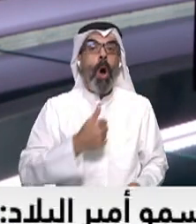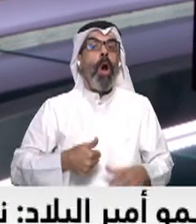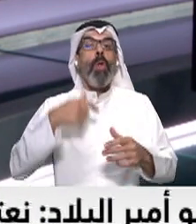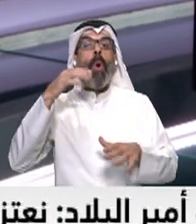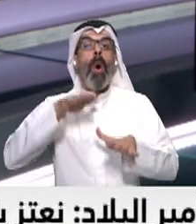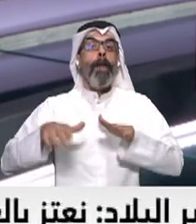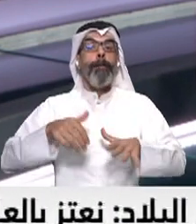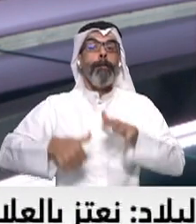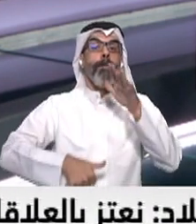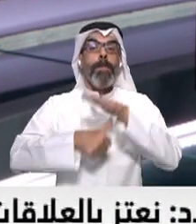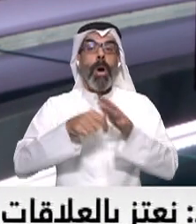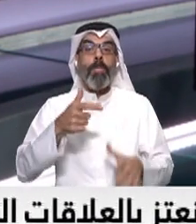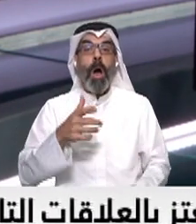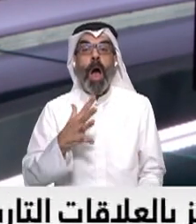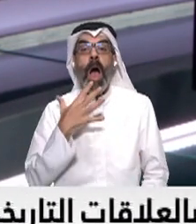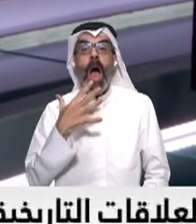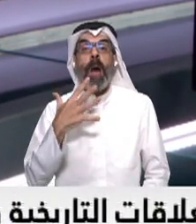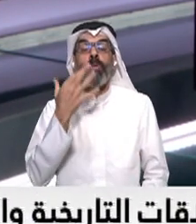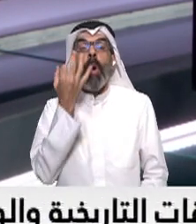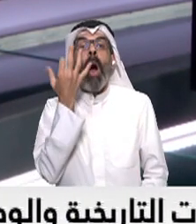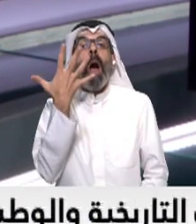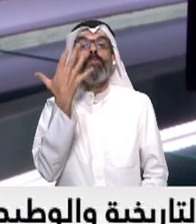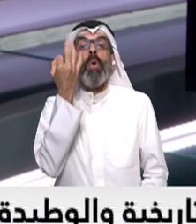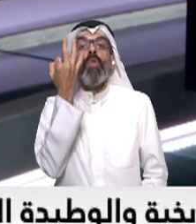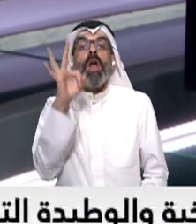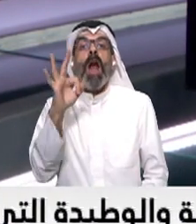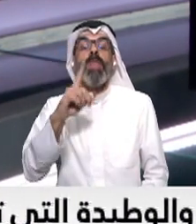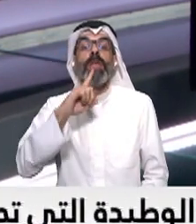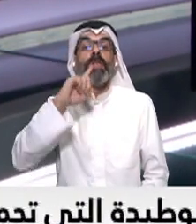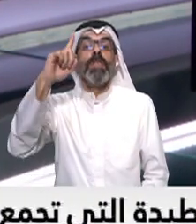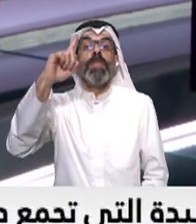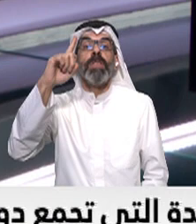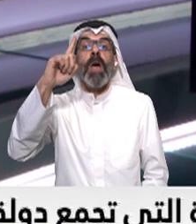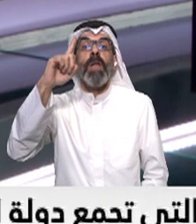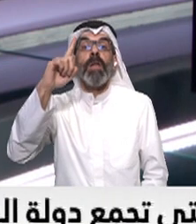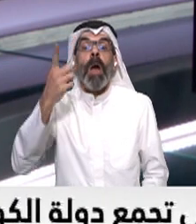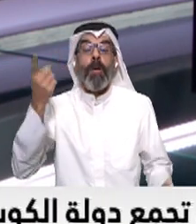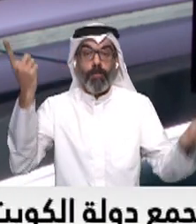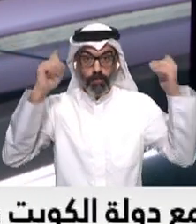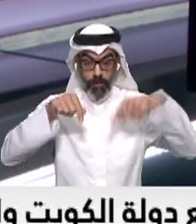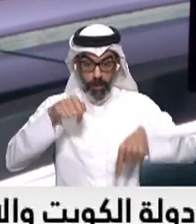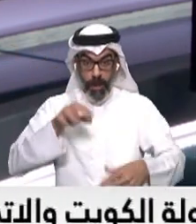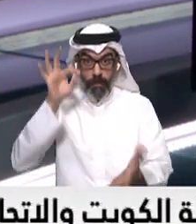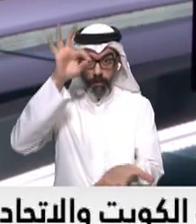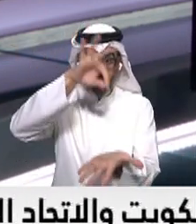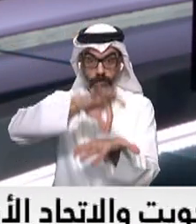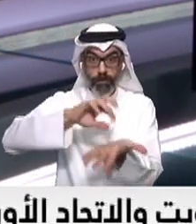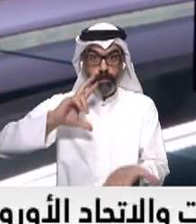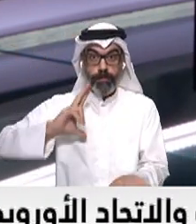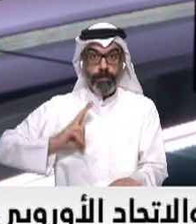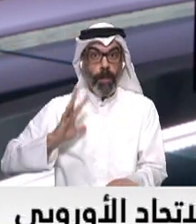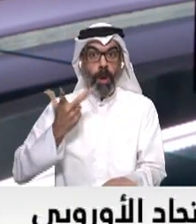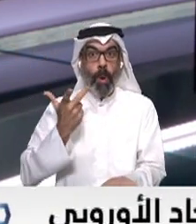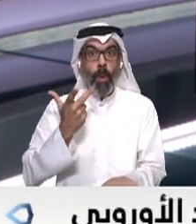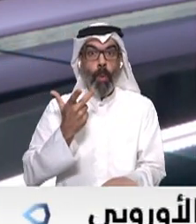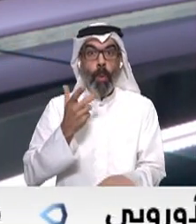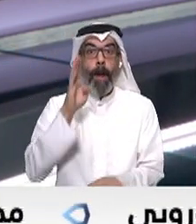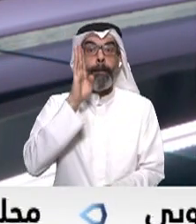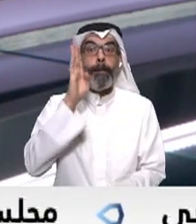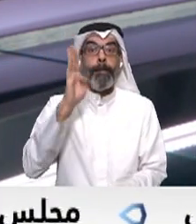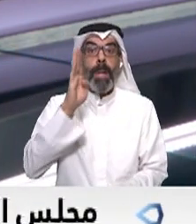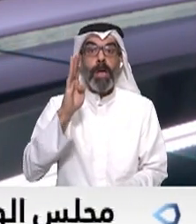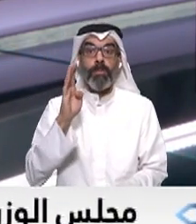الجانبين قبل 35 عاماً. قمة بروكسل تعد محطة تاريخية مهمة في مسار